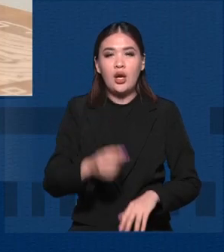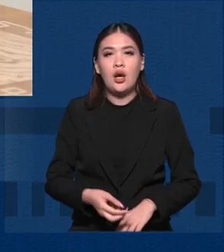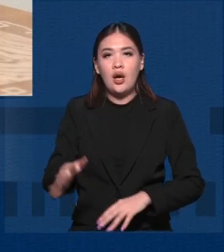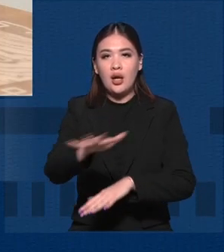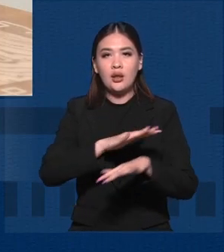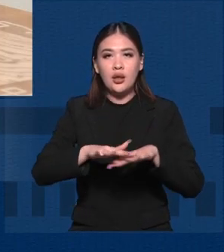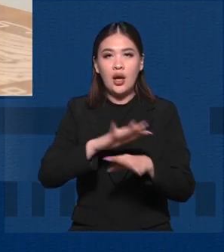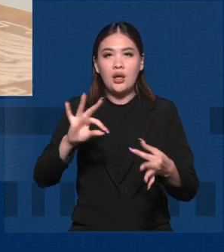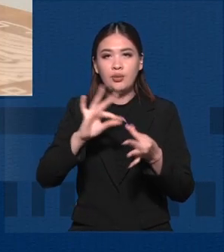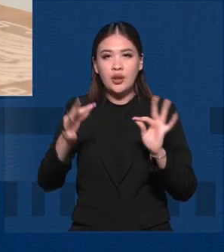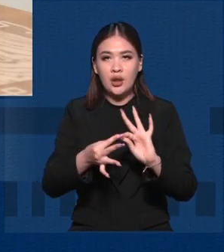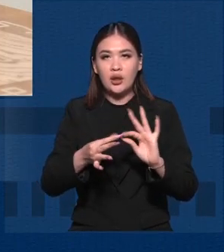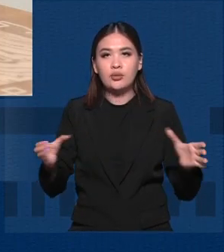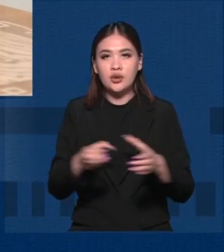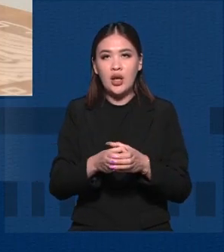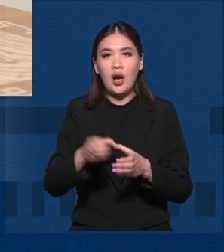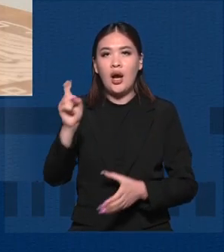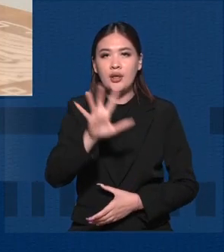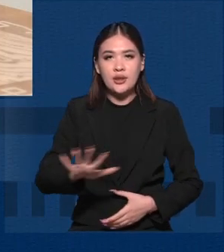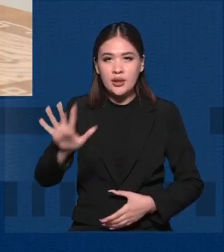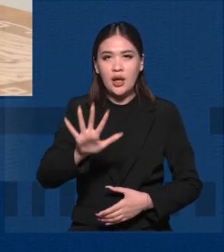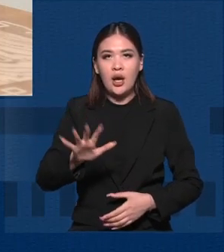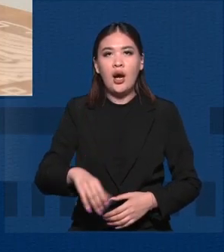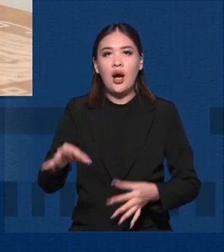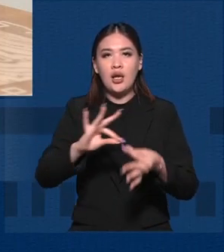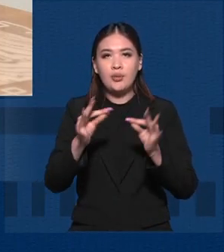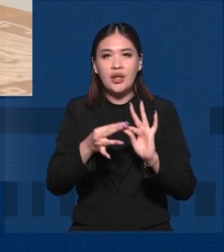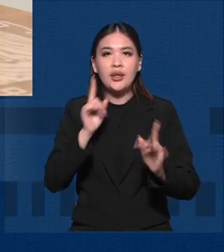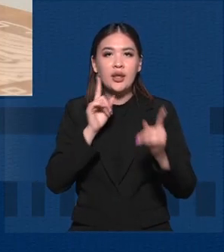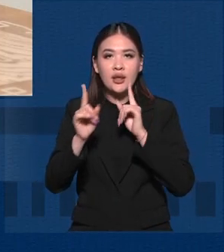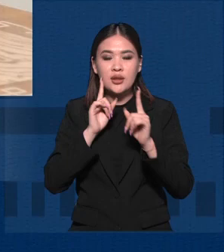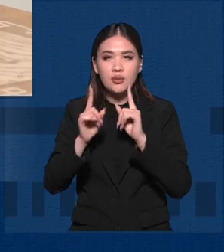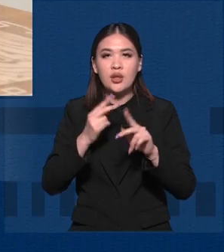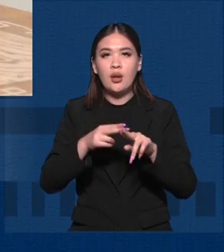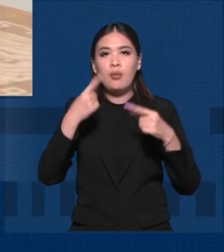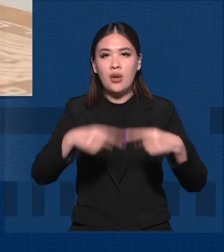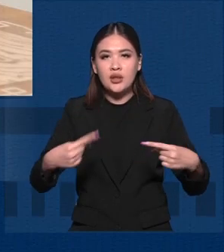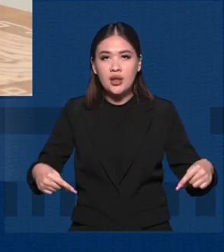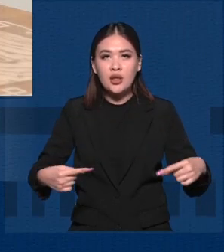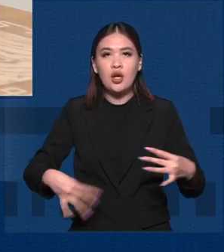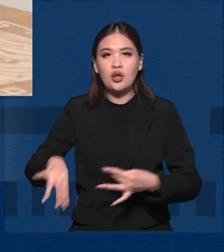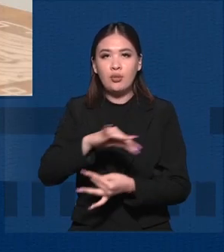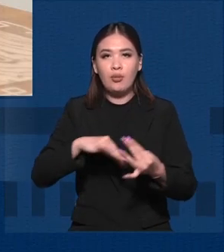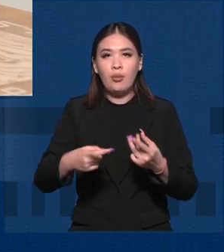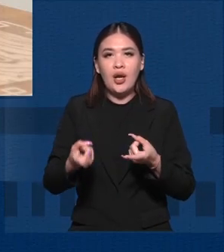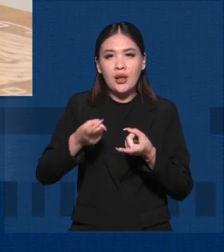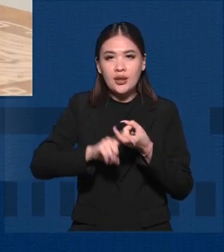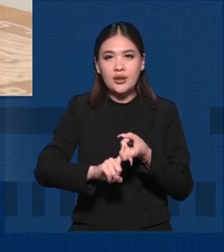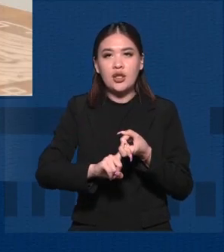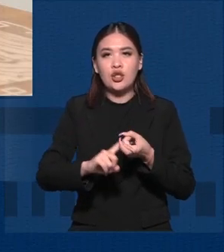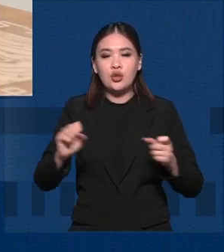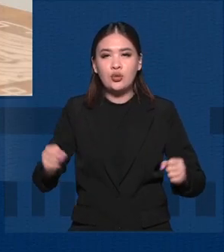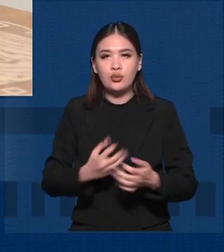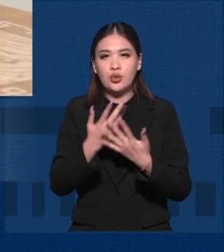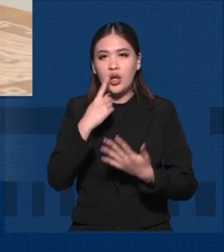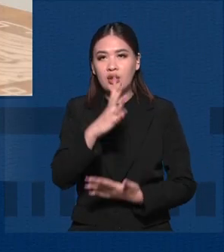ұйымның халықаралық олимпиада комитетімен, Азия олимпиада кеңесімен және басқа елдердің осындай құрылымдарымен байланысы жандана